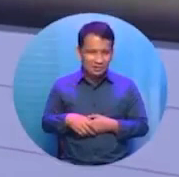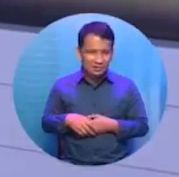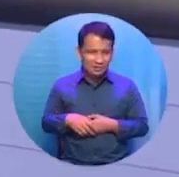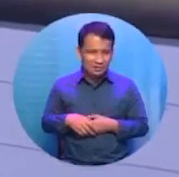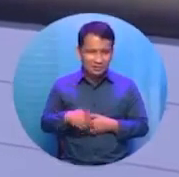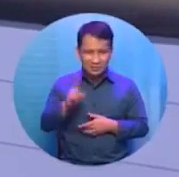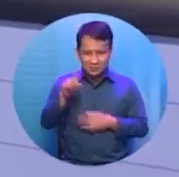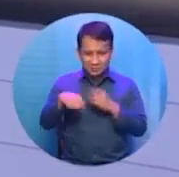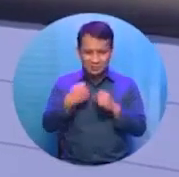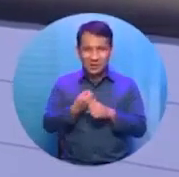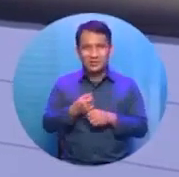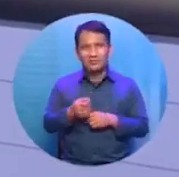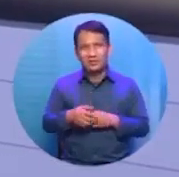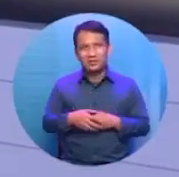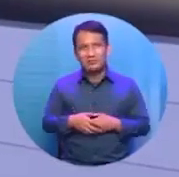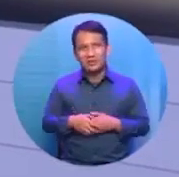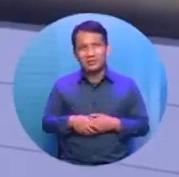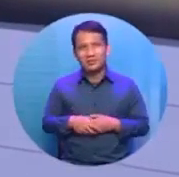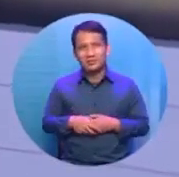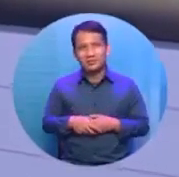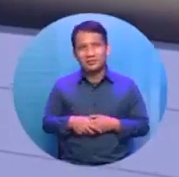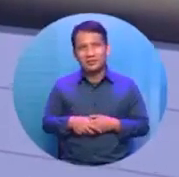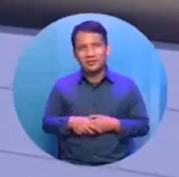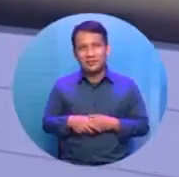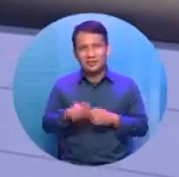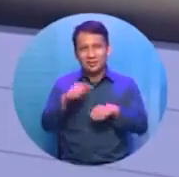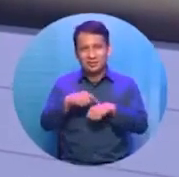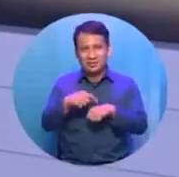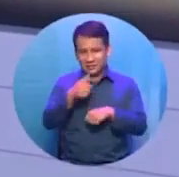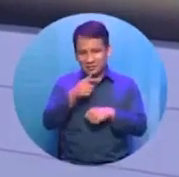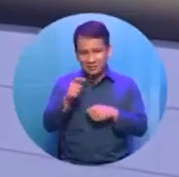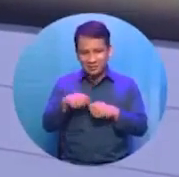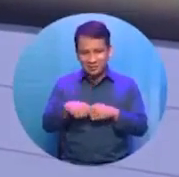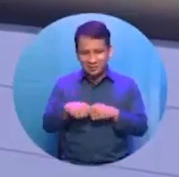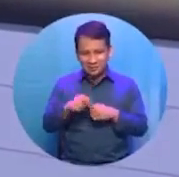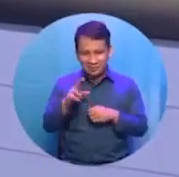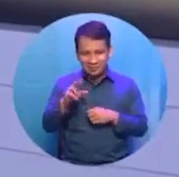1 years old po. 1 year old. Okay. At anong ulam natin ngayon?